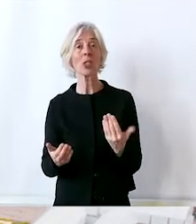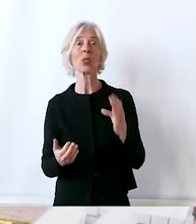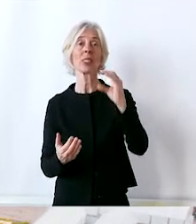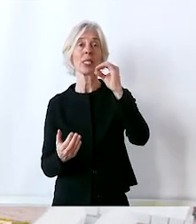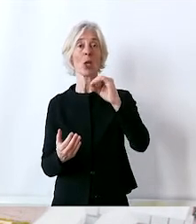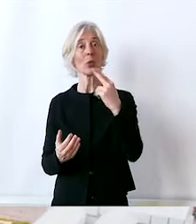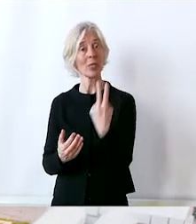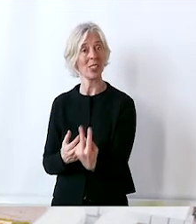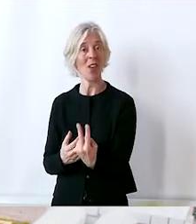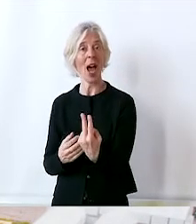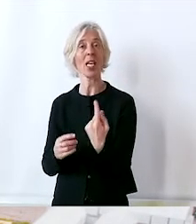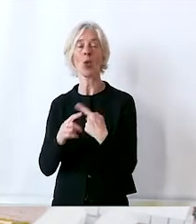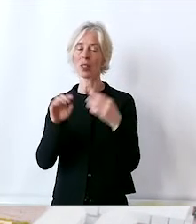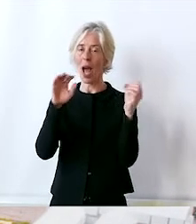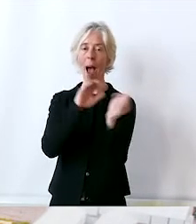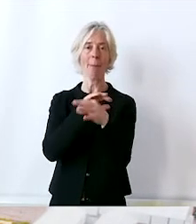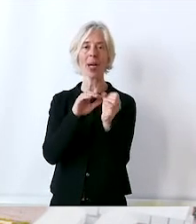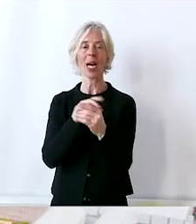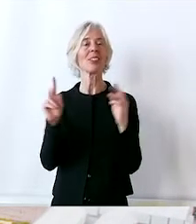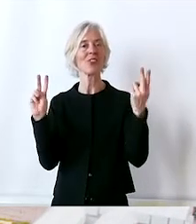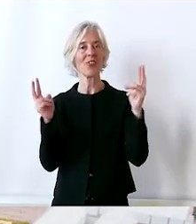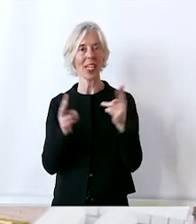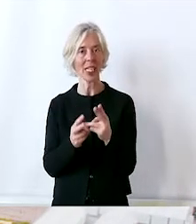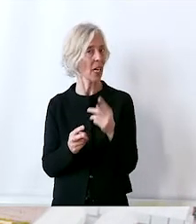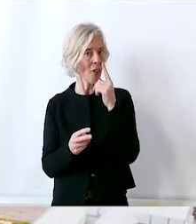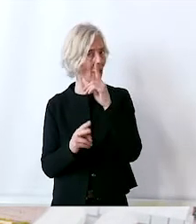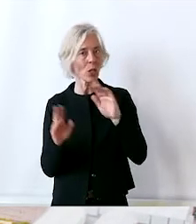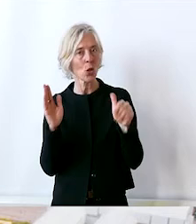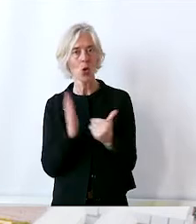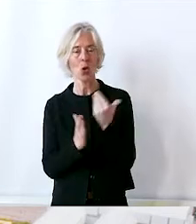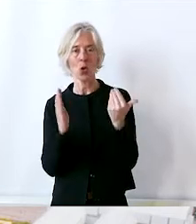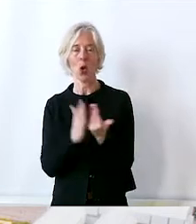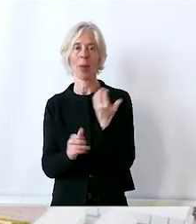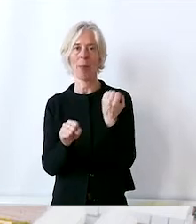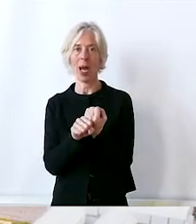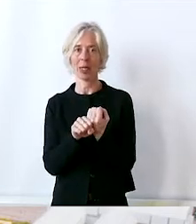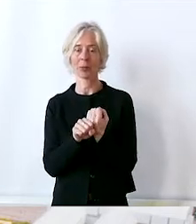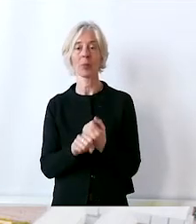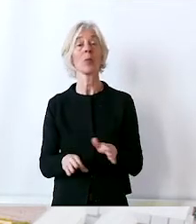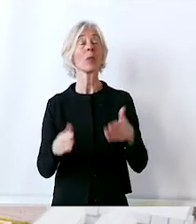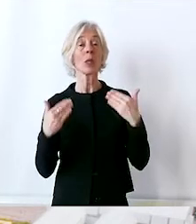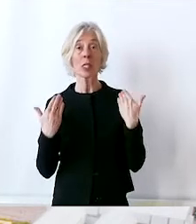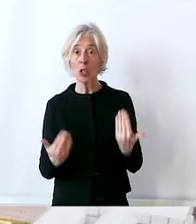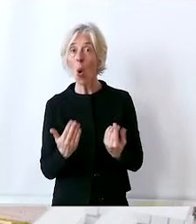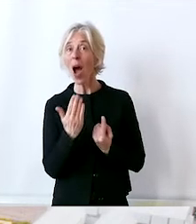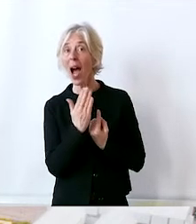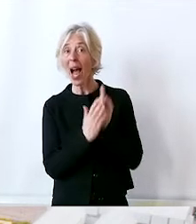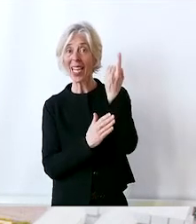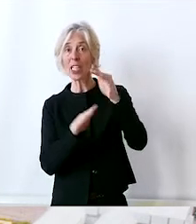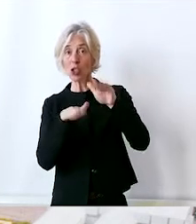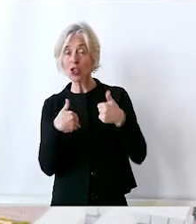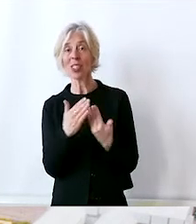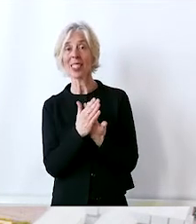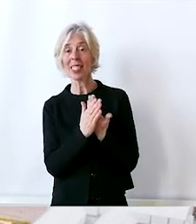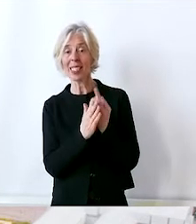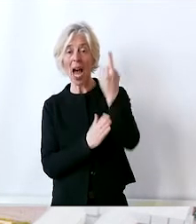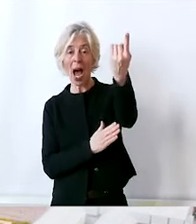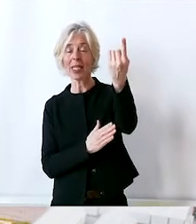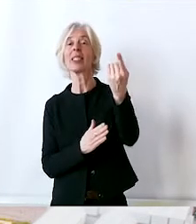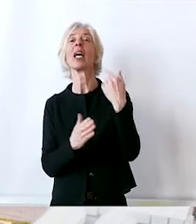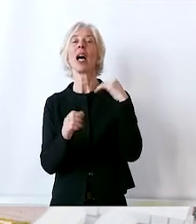unserer ganzen Produktion. Zudem lässt sich Edelstahl auch einfach einfacher und energiesparender verarbeiten, als das zum Beispiel mit